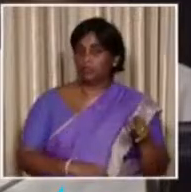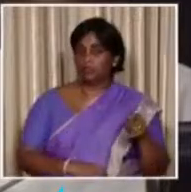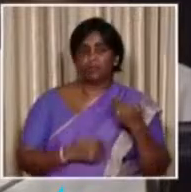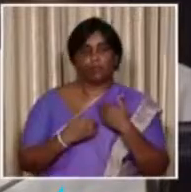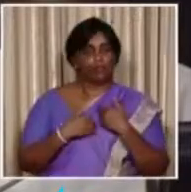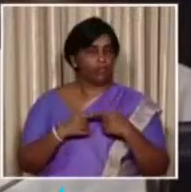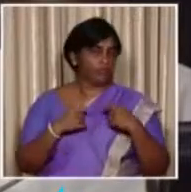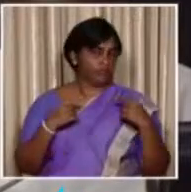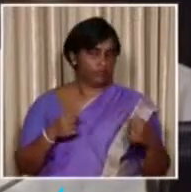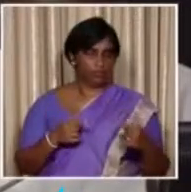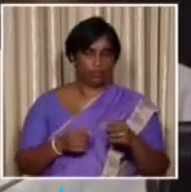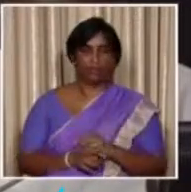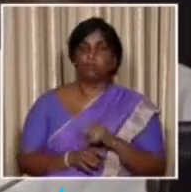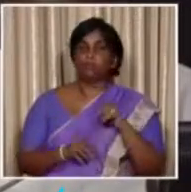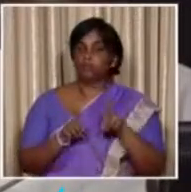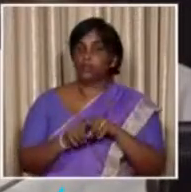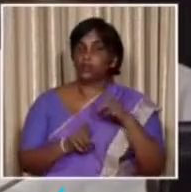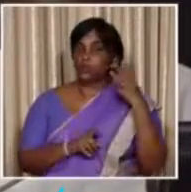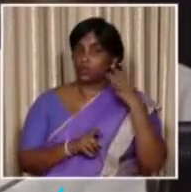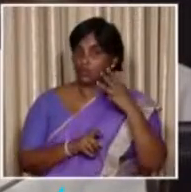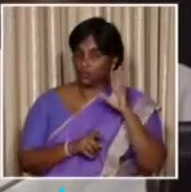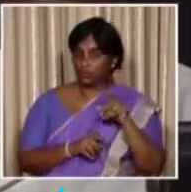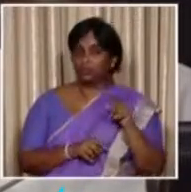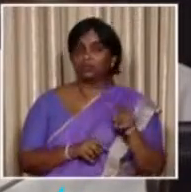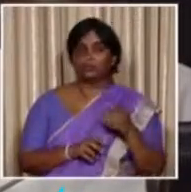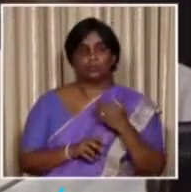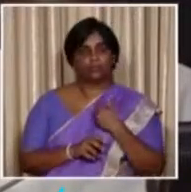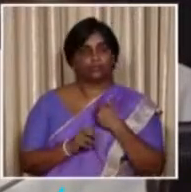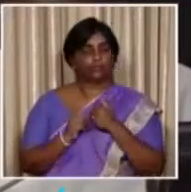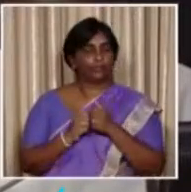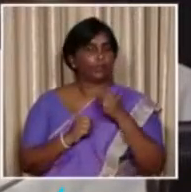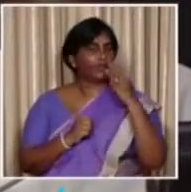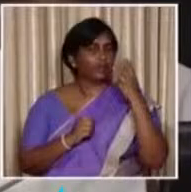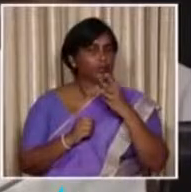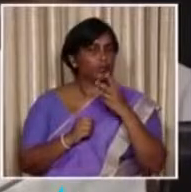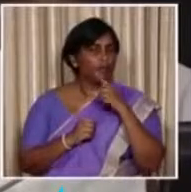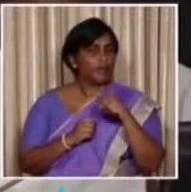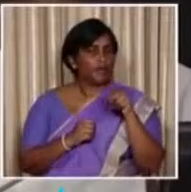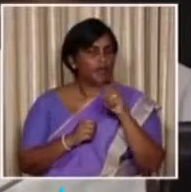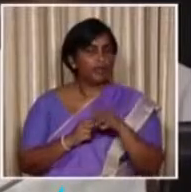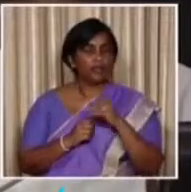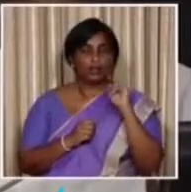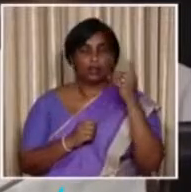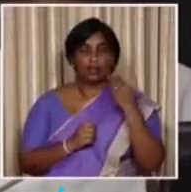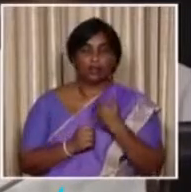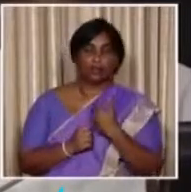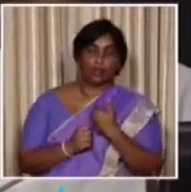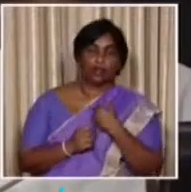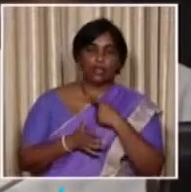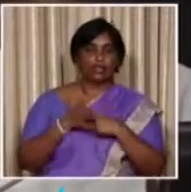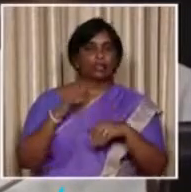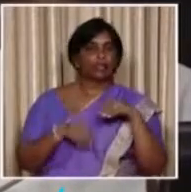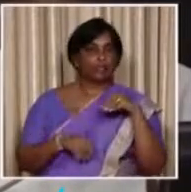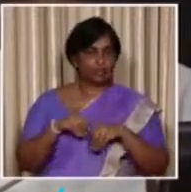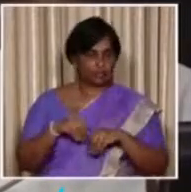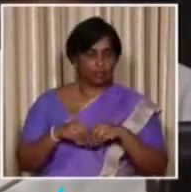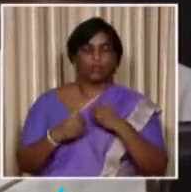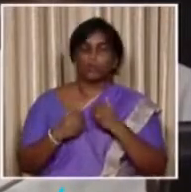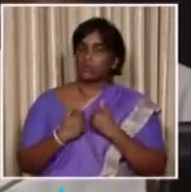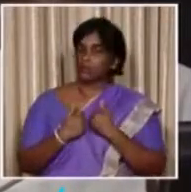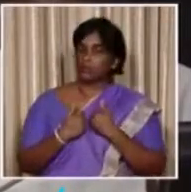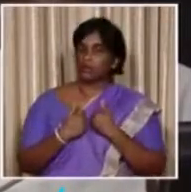අපි විරුද්ධයි. එතකොට තුන්වෙනි එක තමයි අපිට සිදු වුණ තුන්වෙනි වැරද්ද තමයි ජනප්‍රියවාදී දේශපාලනය.